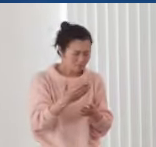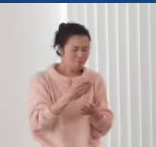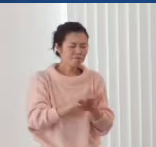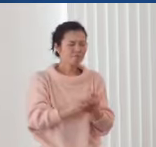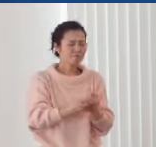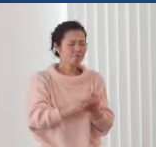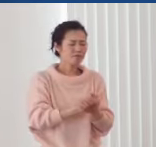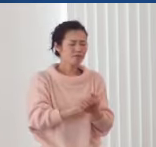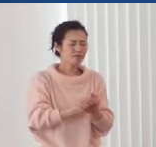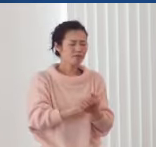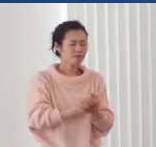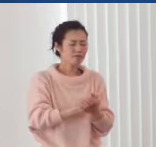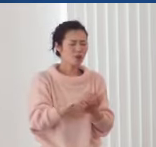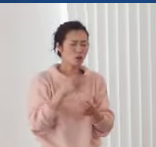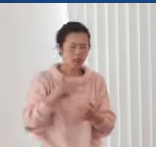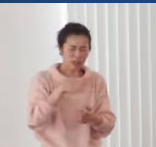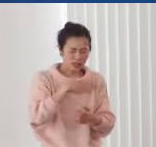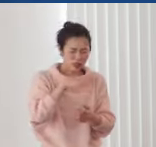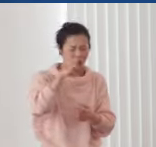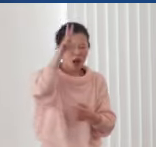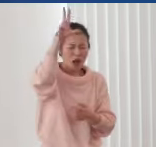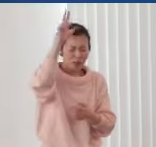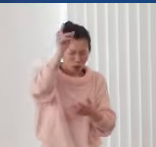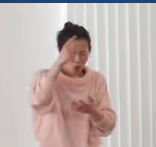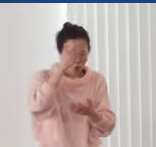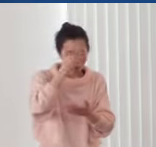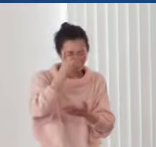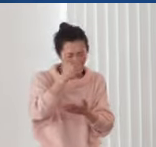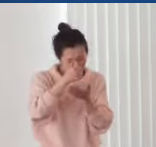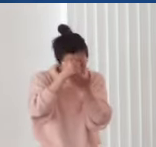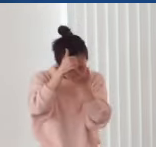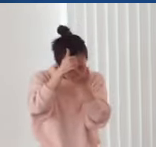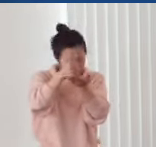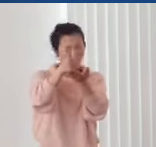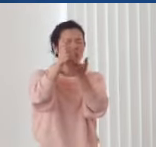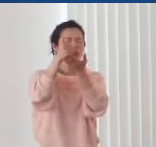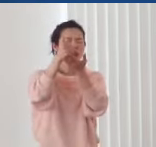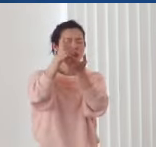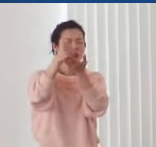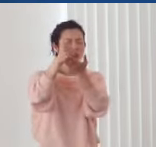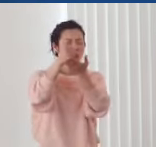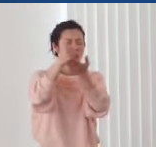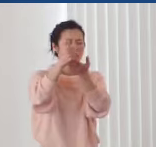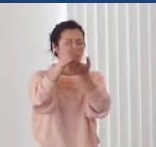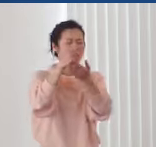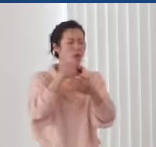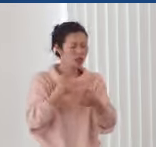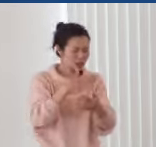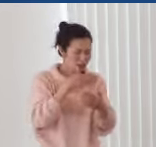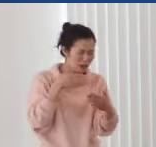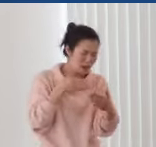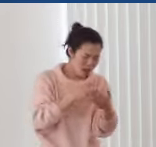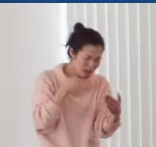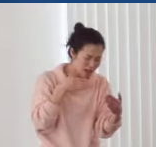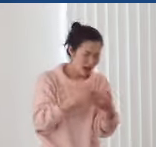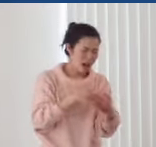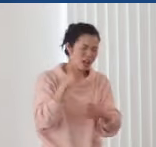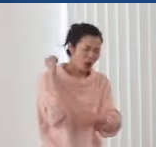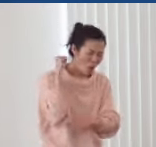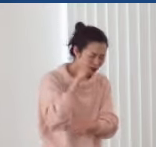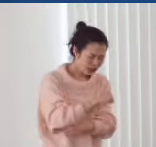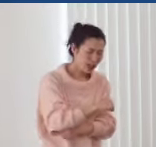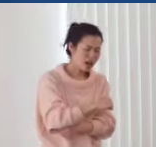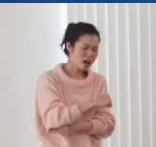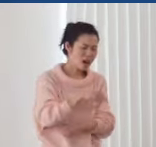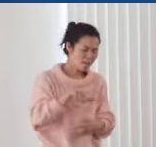私たちはあなたを恐れ、また自らの限界、自らの弱さを、また